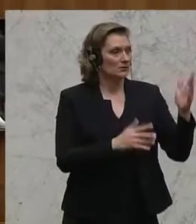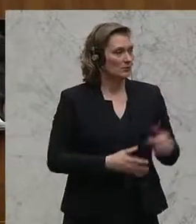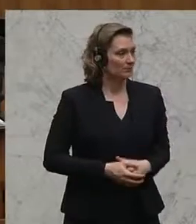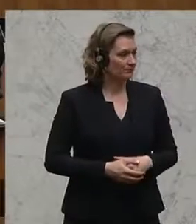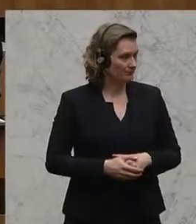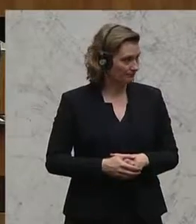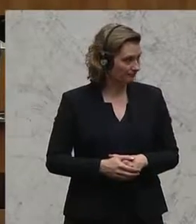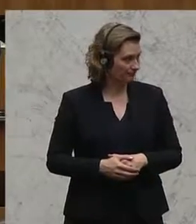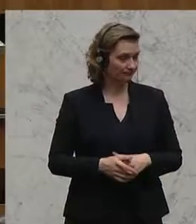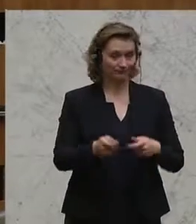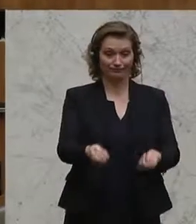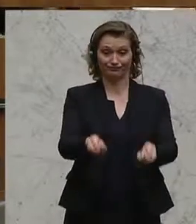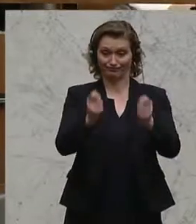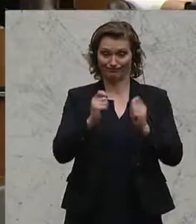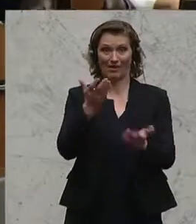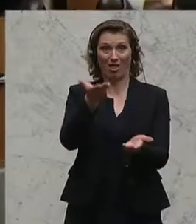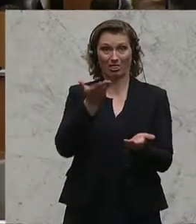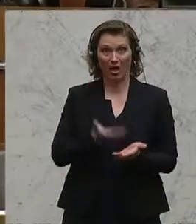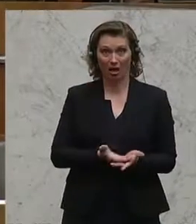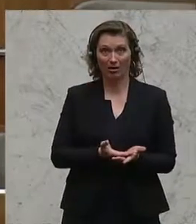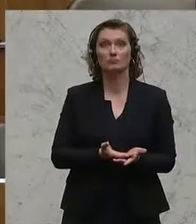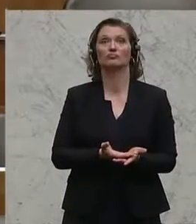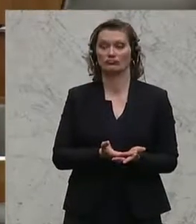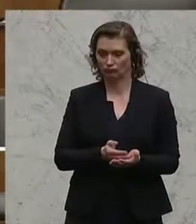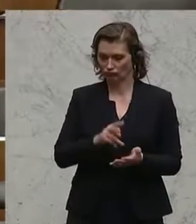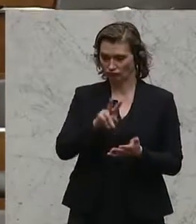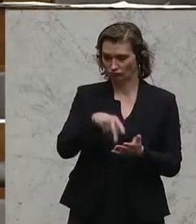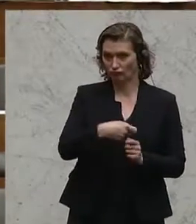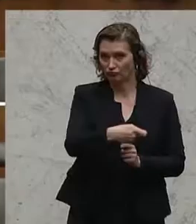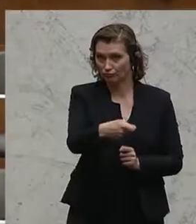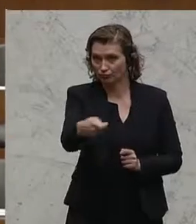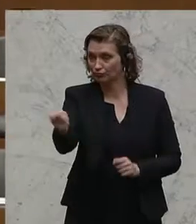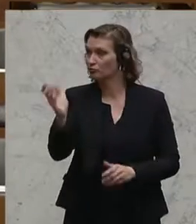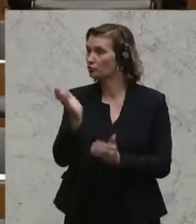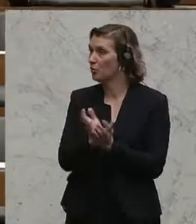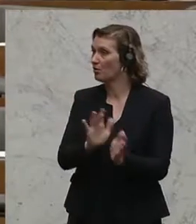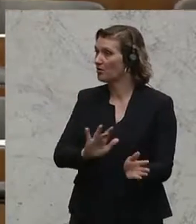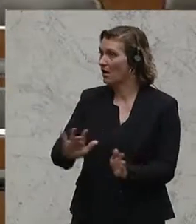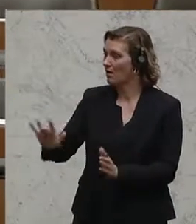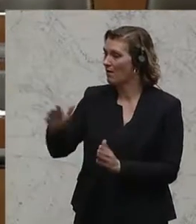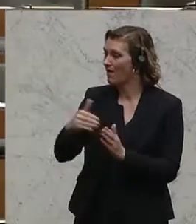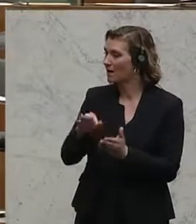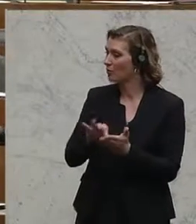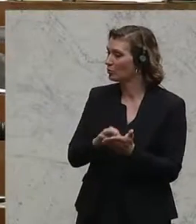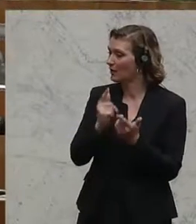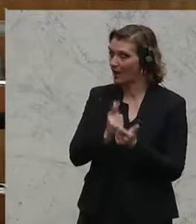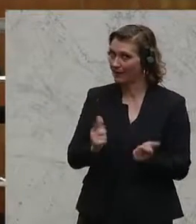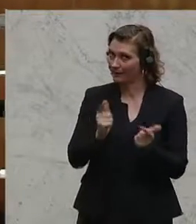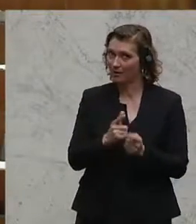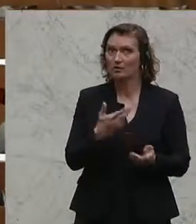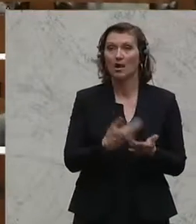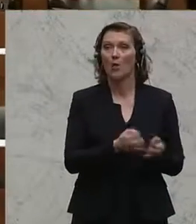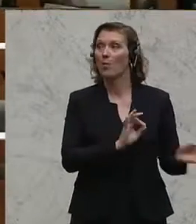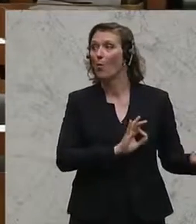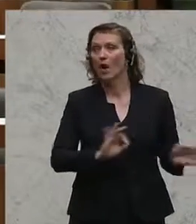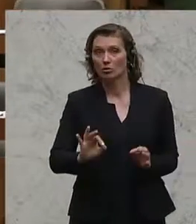illusorisch, das gesamte System zu begraben, so Brigitte Jank, Bildungssprecherin der ÖVP, zum Vorschlag von Team Stronach-Klubobmann Robert